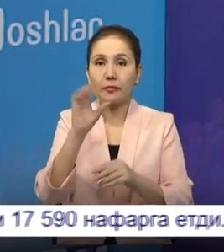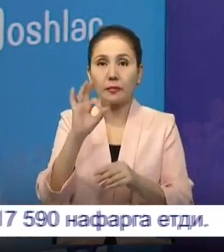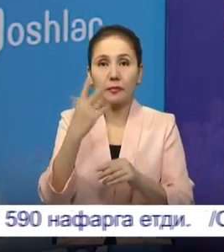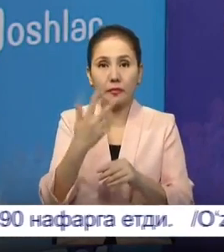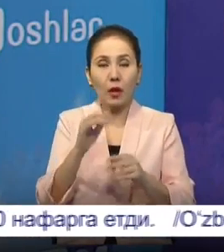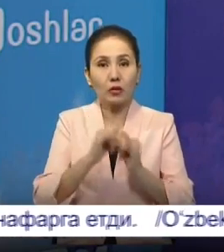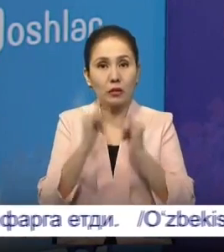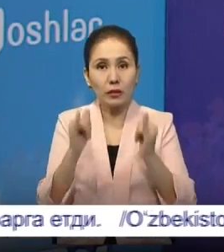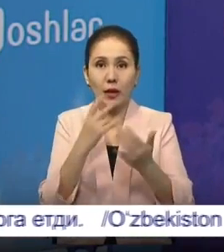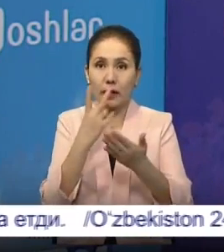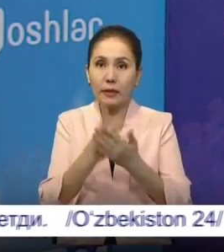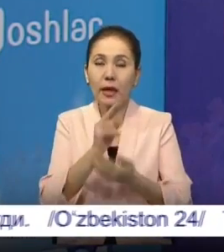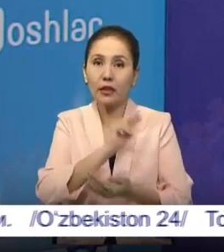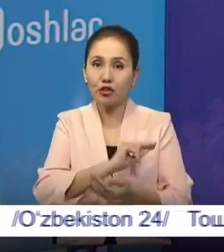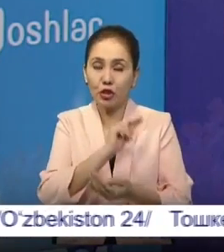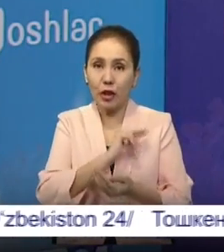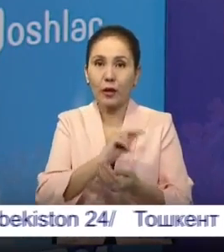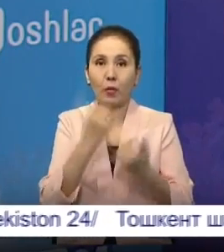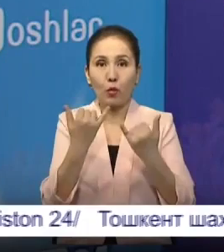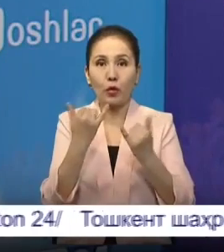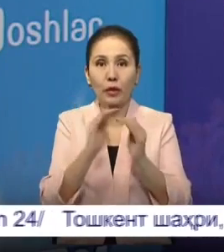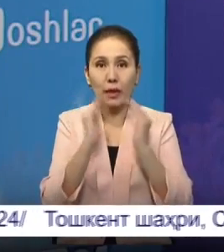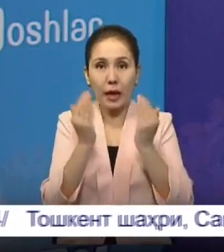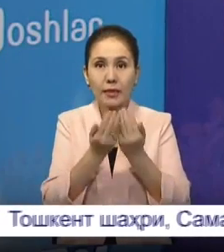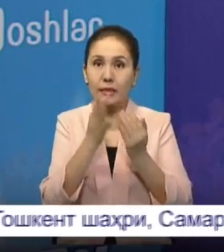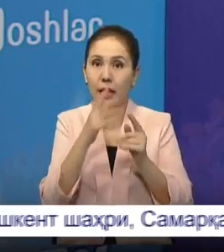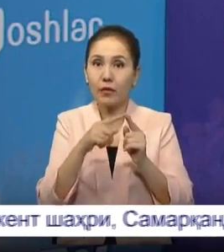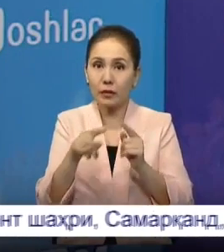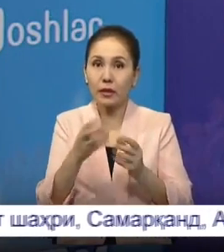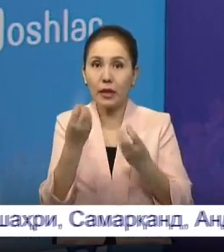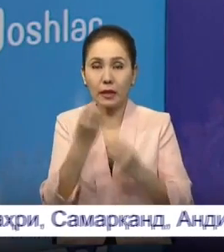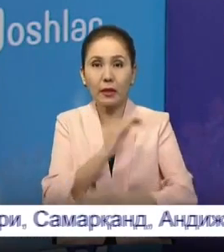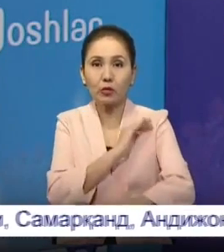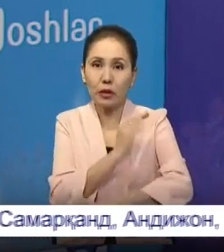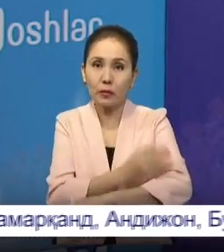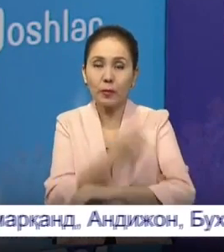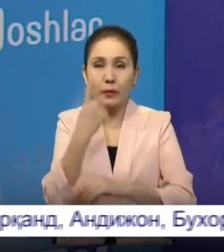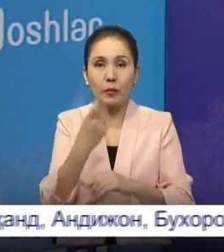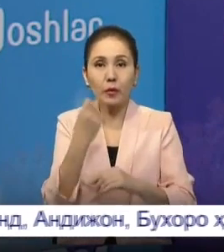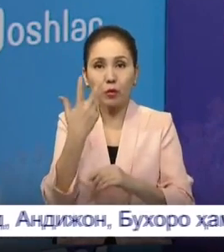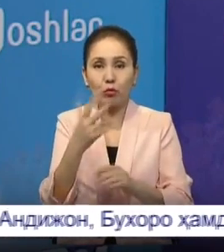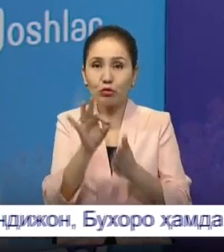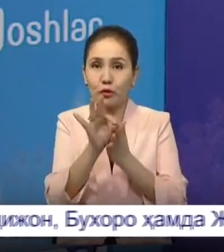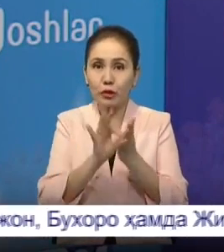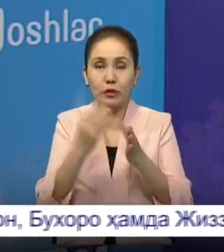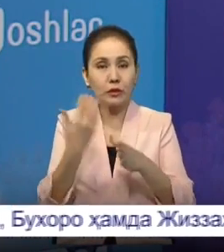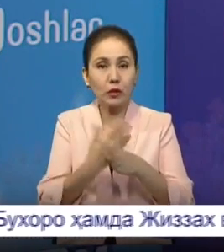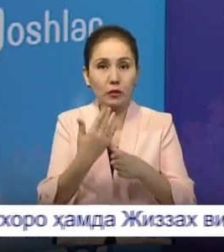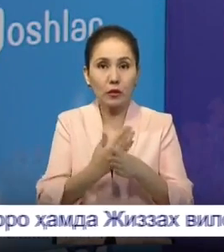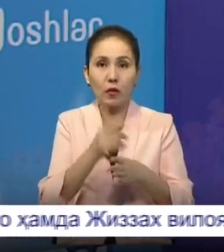oshirishga qaratilgan ishlar ko'lami bugungi karantin davrida yanada kuchaytirilmoqda. Chunki 103 tez tibbiy yordam